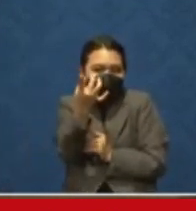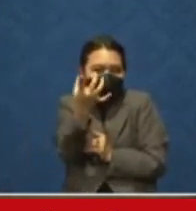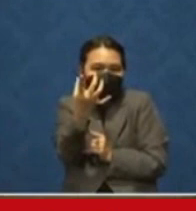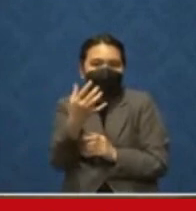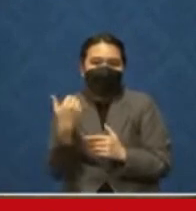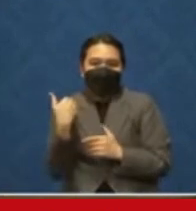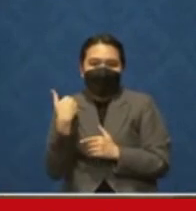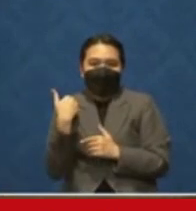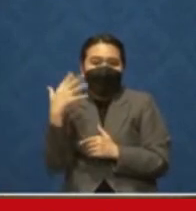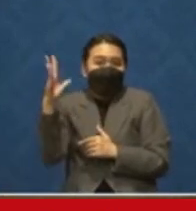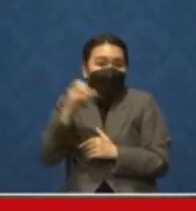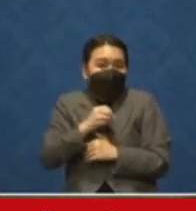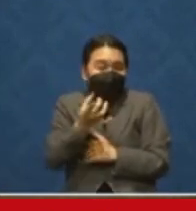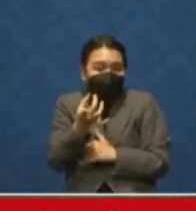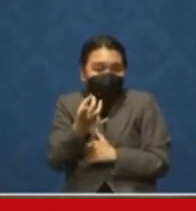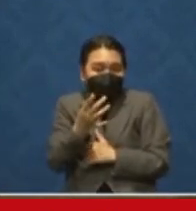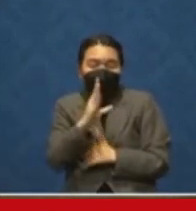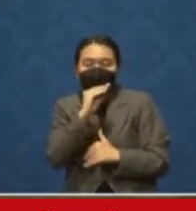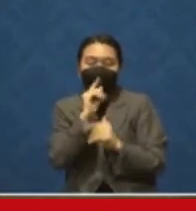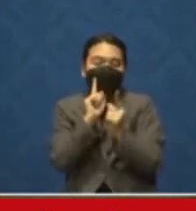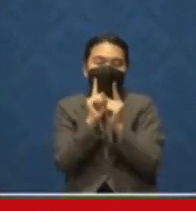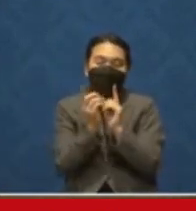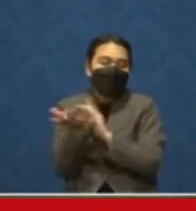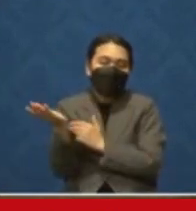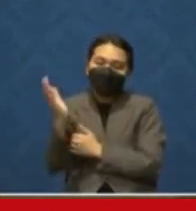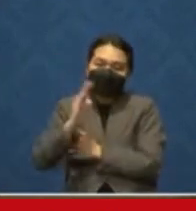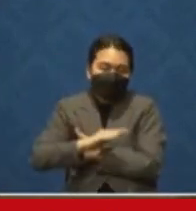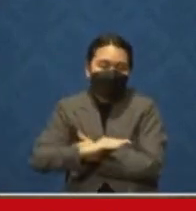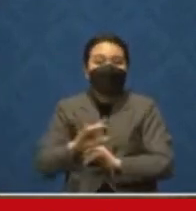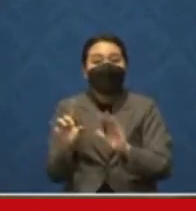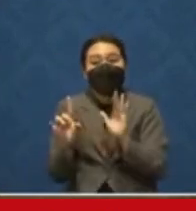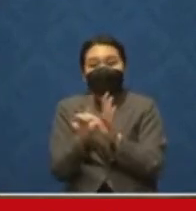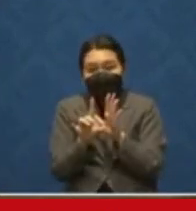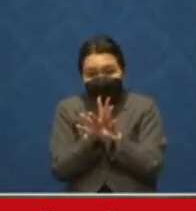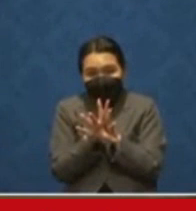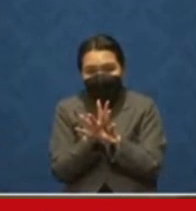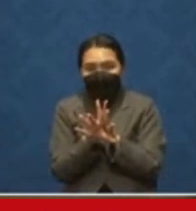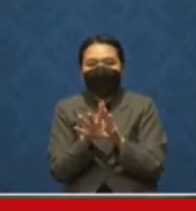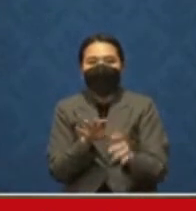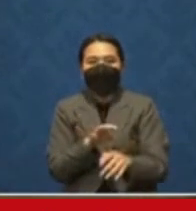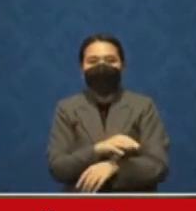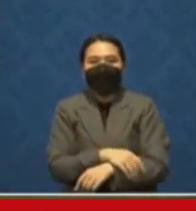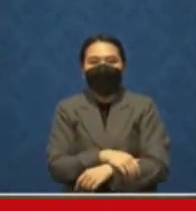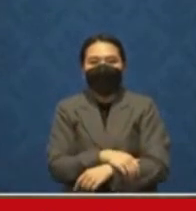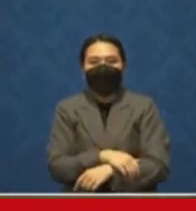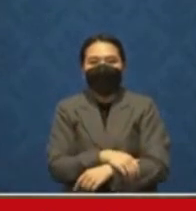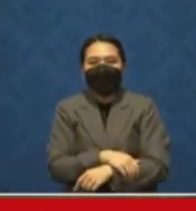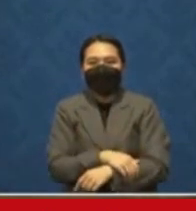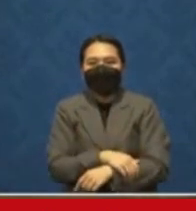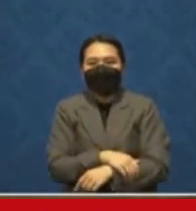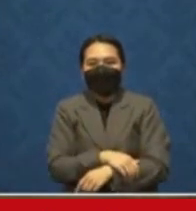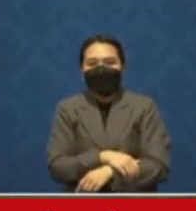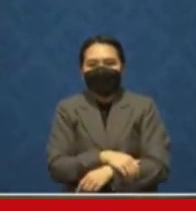ต่างประเทศทุกครั้งเราจะต้องหายใจลุ้นว่าจะไปขายหน้าอะไรเนี่ยจะไปเอาอะไรมาอีก